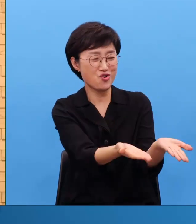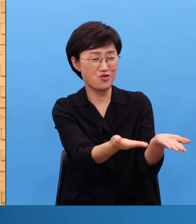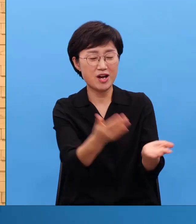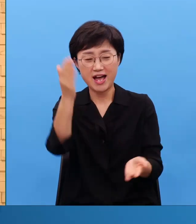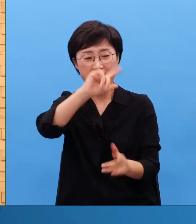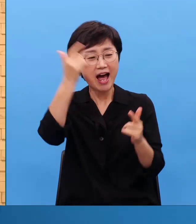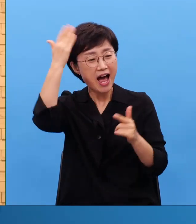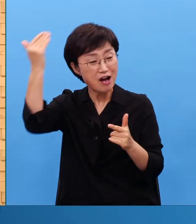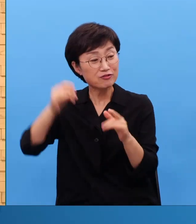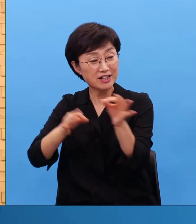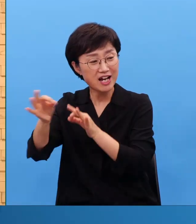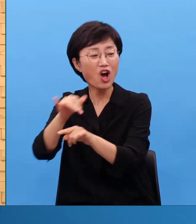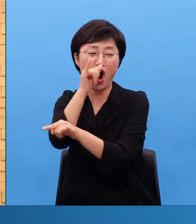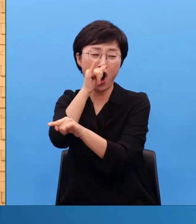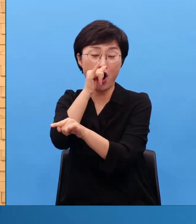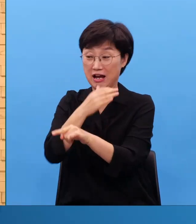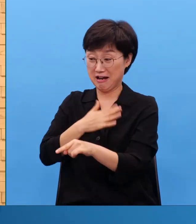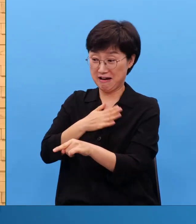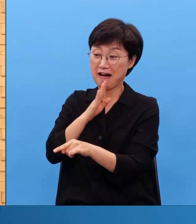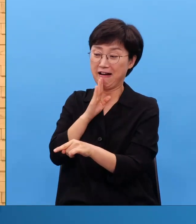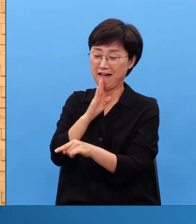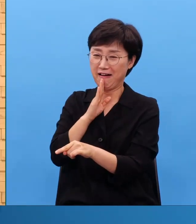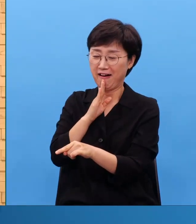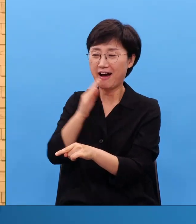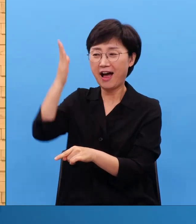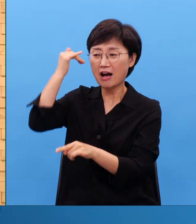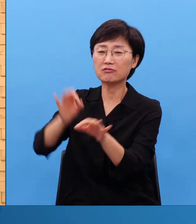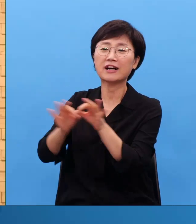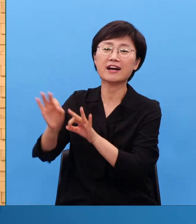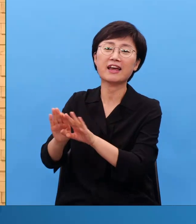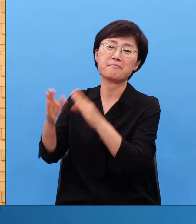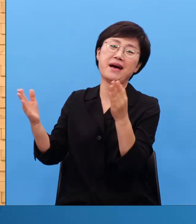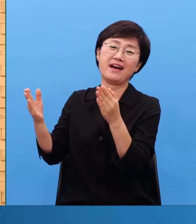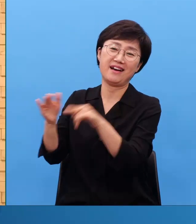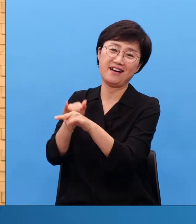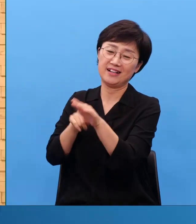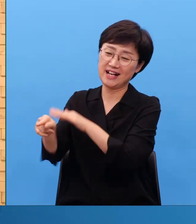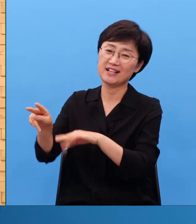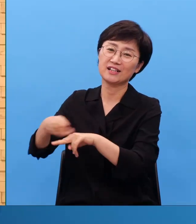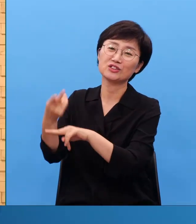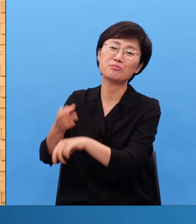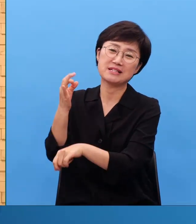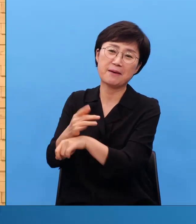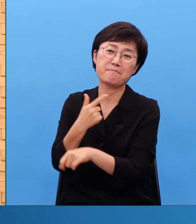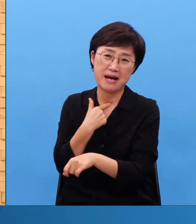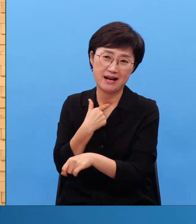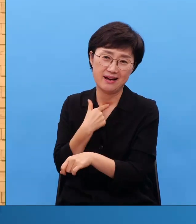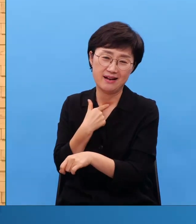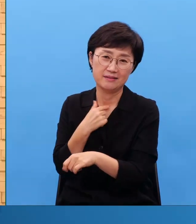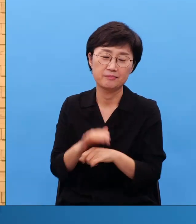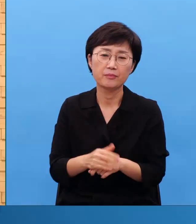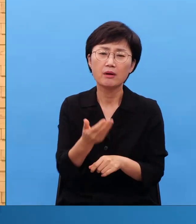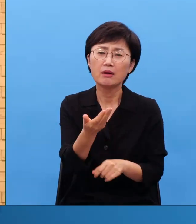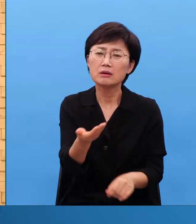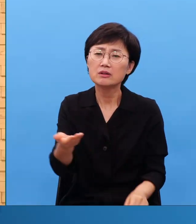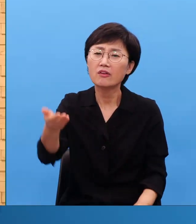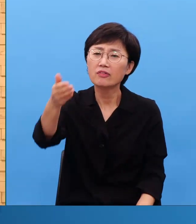run the store. 그래가 샀어요. And so we were able to buy 이 his 정도 toy. 명절입니다. So to that extent, it's a great holiday. 근데